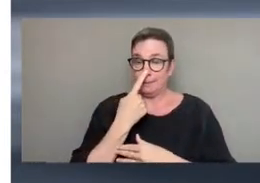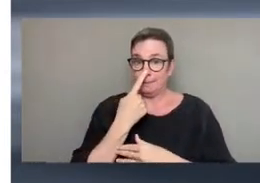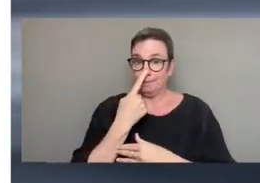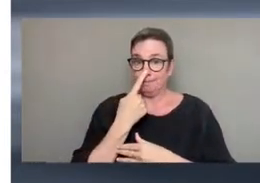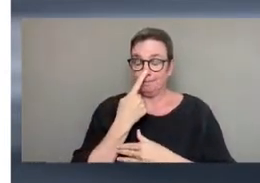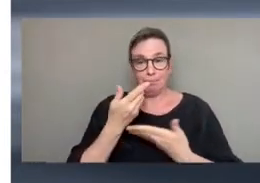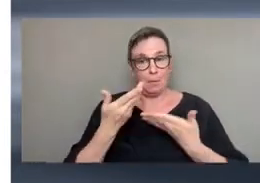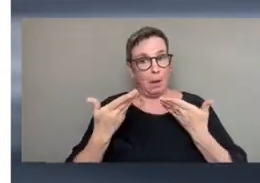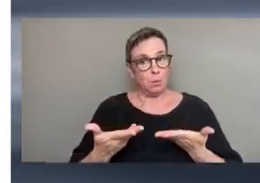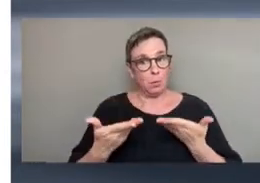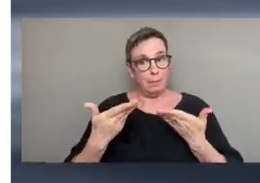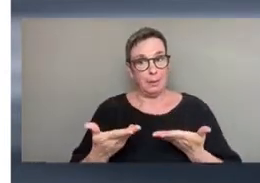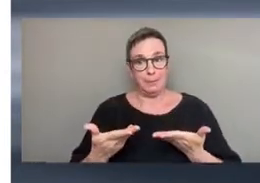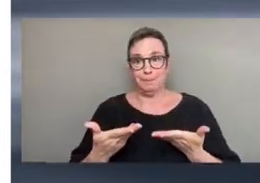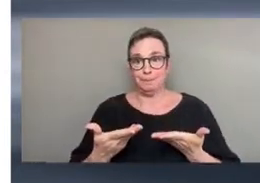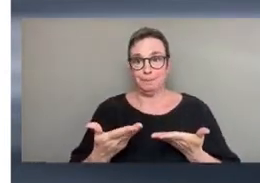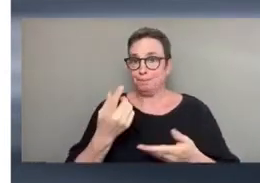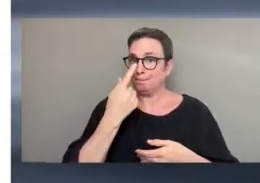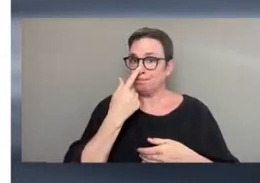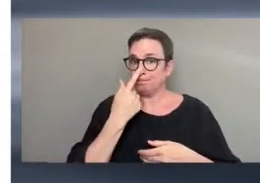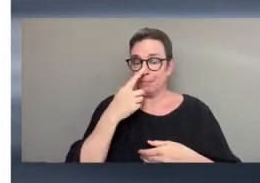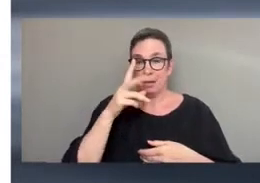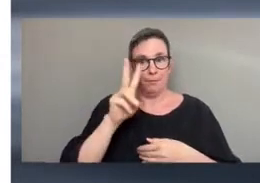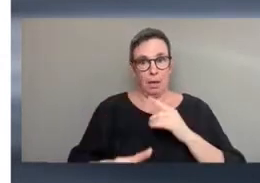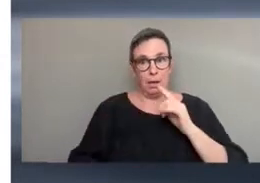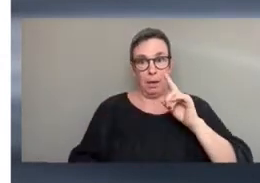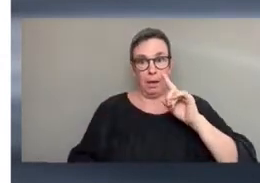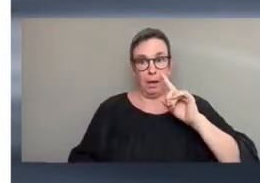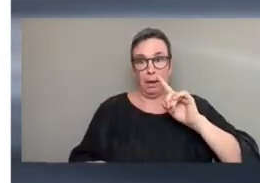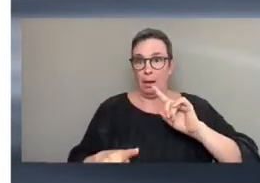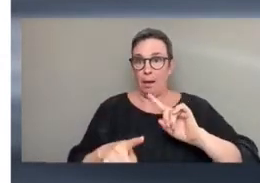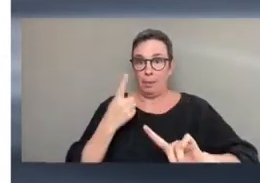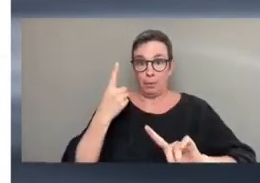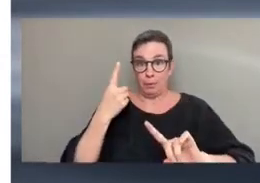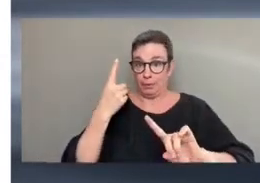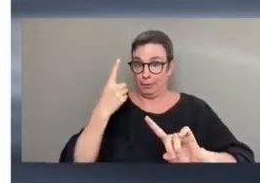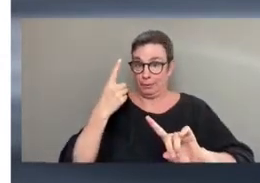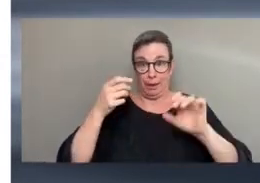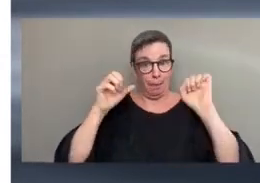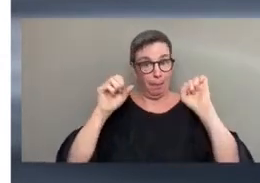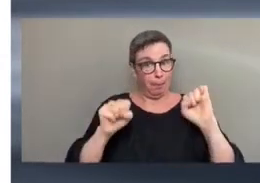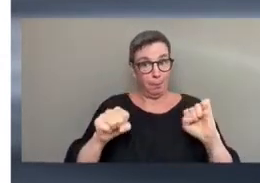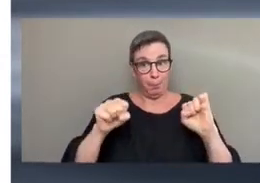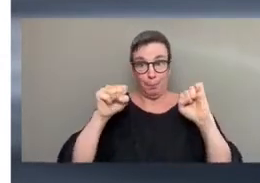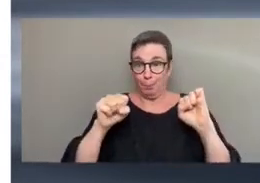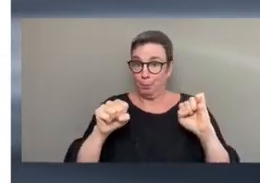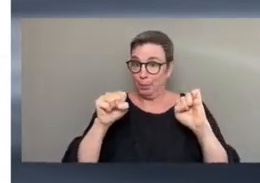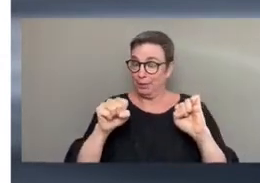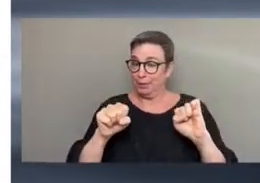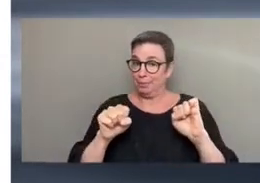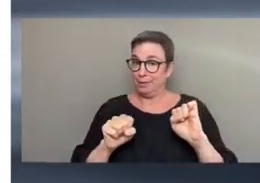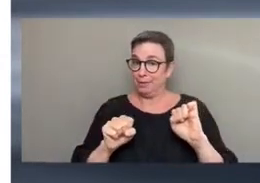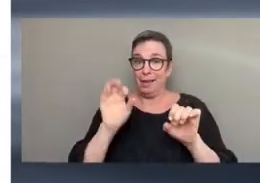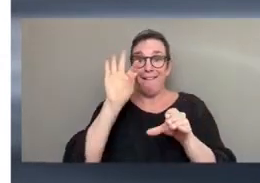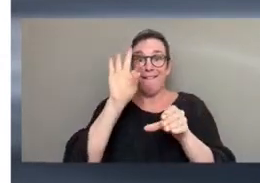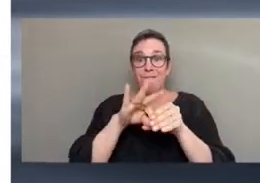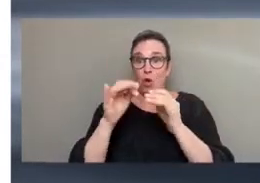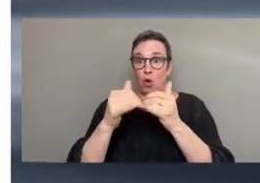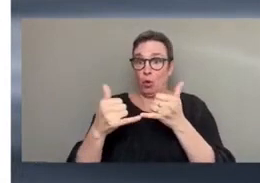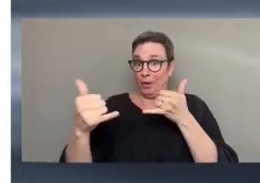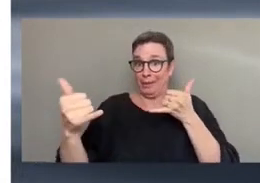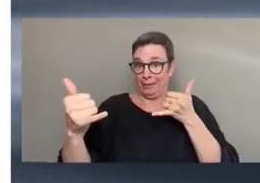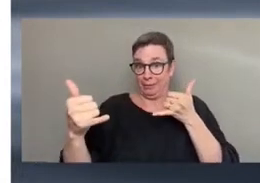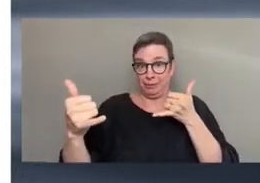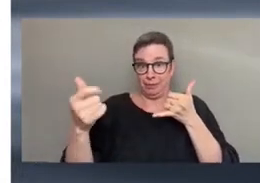jours, il est nécessaire d'avoir cette possibilité-là. C'est une possibilité supplémentaire de